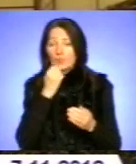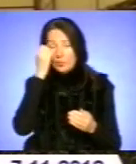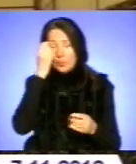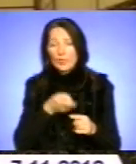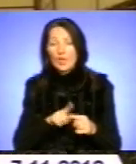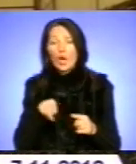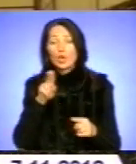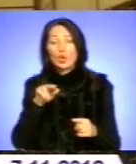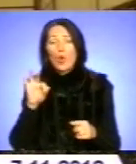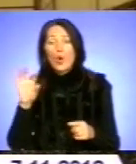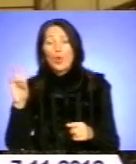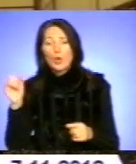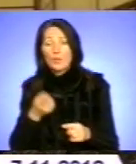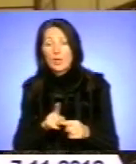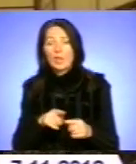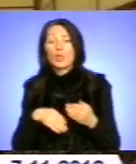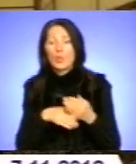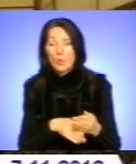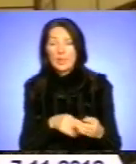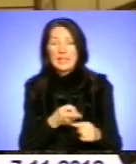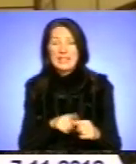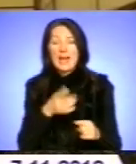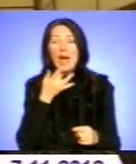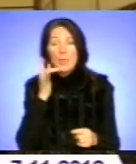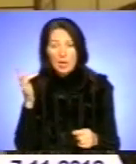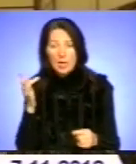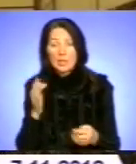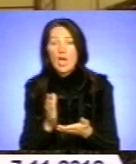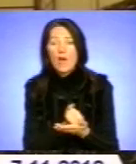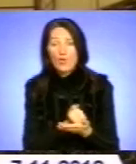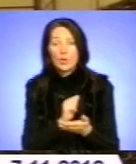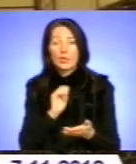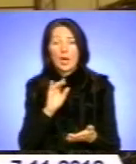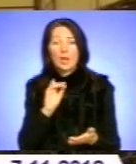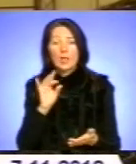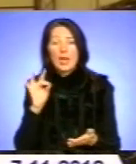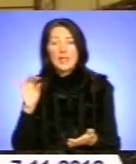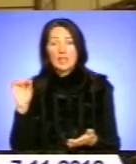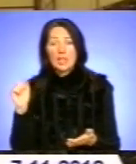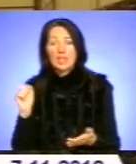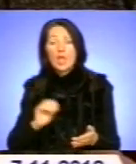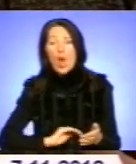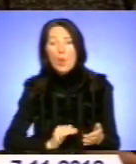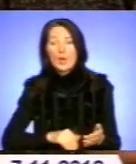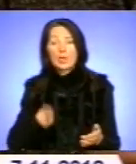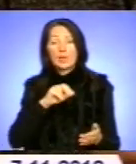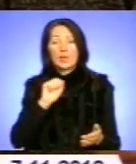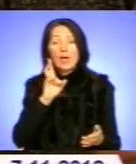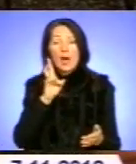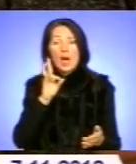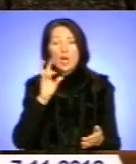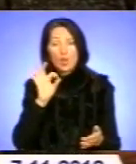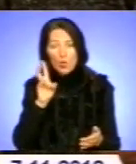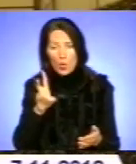проект. Это американский фонд Heifer International, это компания Danone Украина, проект